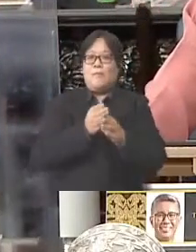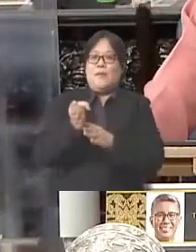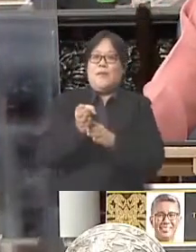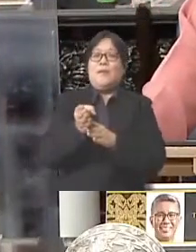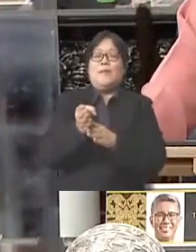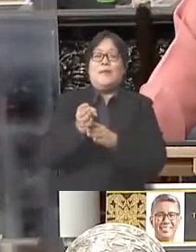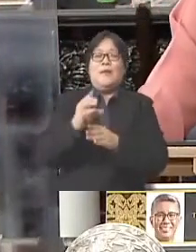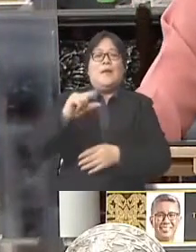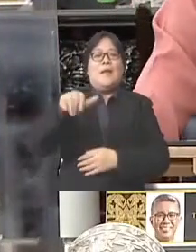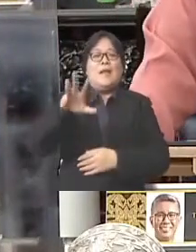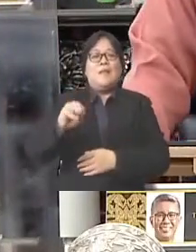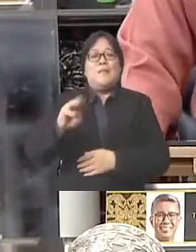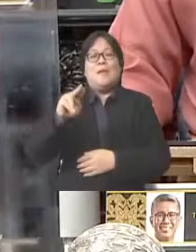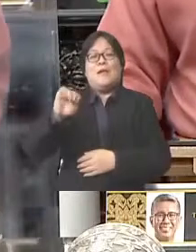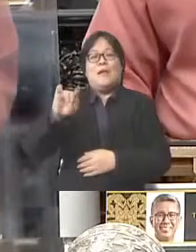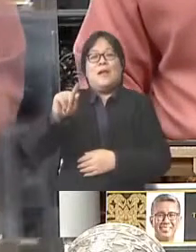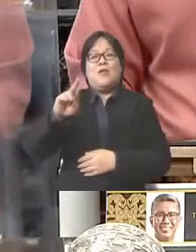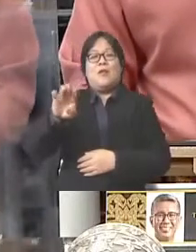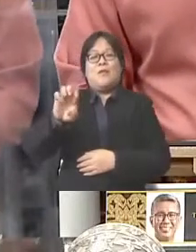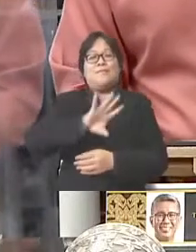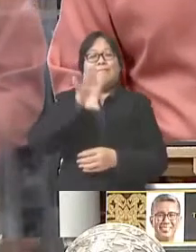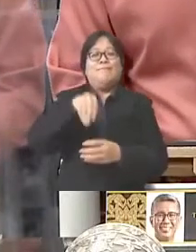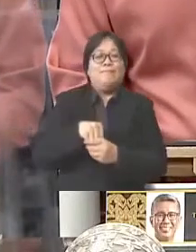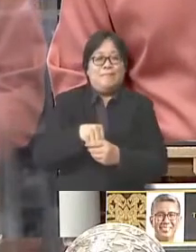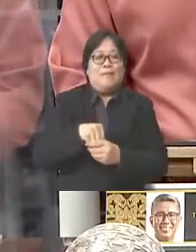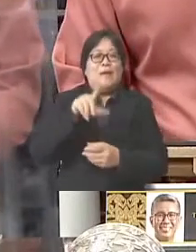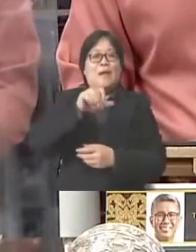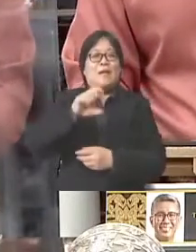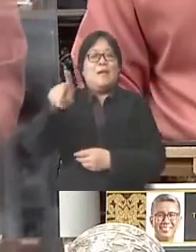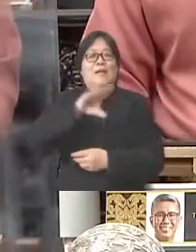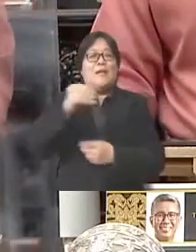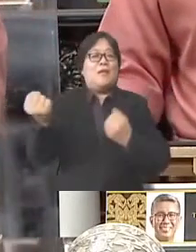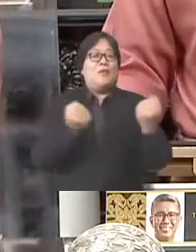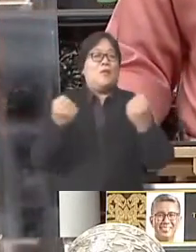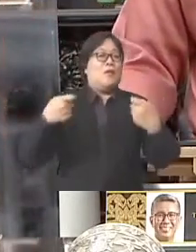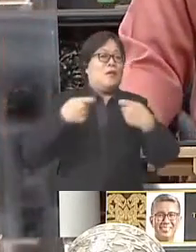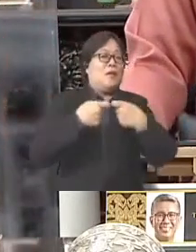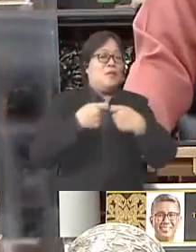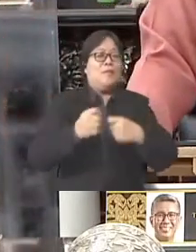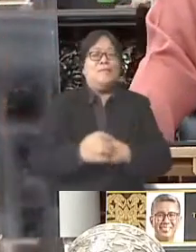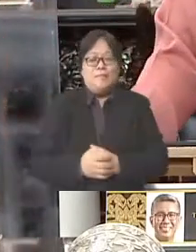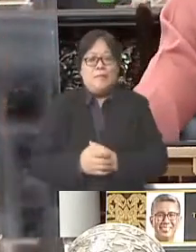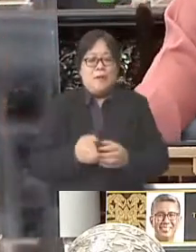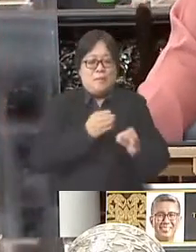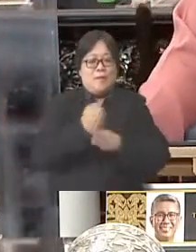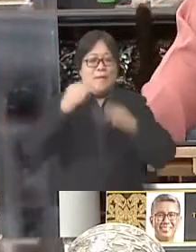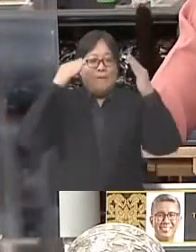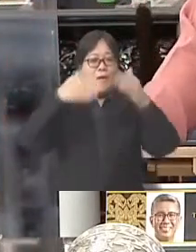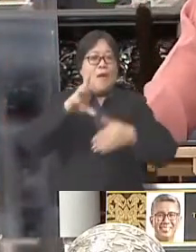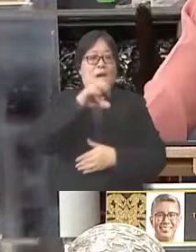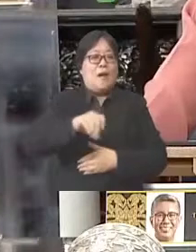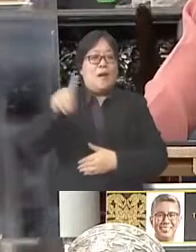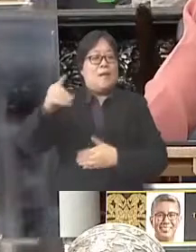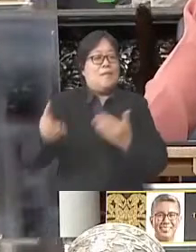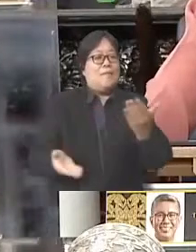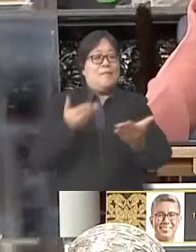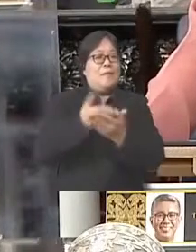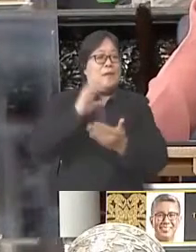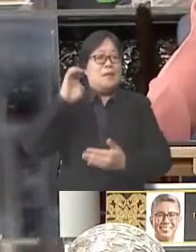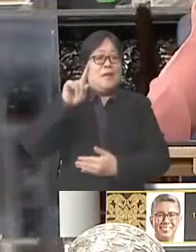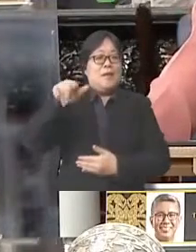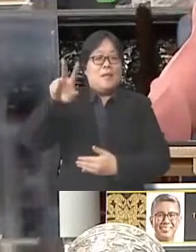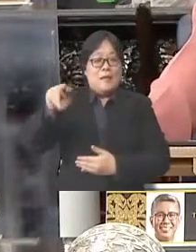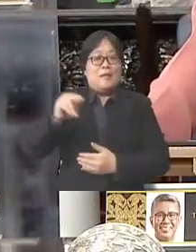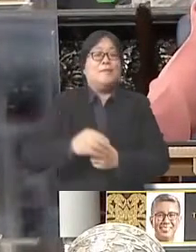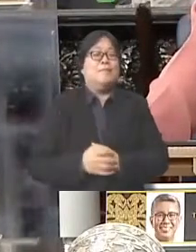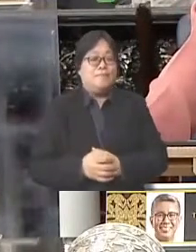12345678 like fight untuk diaplikasikan dalam LCD dan kendaraan elektrik bidang fokus hari ini disodorkan oleh penciptaan